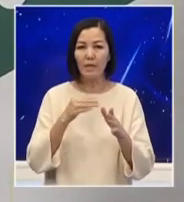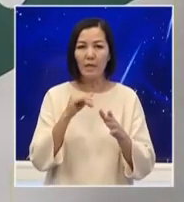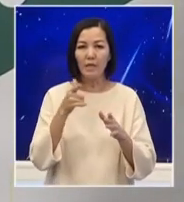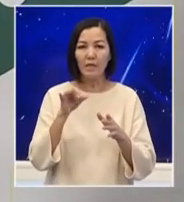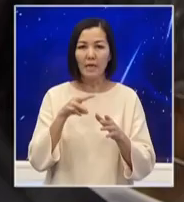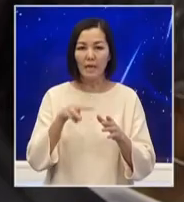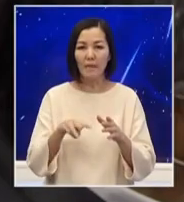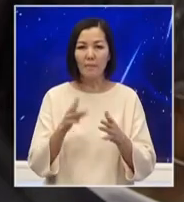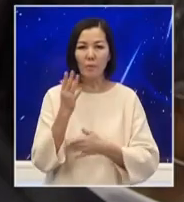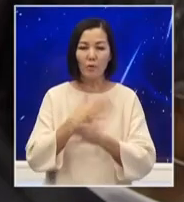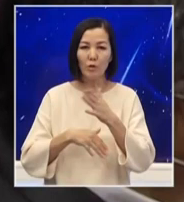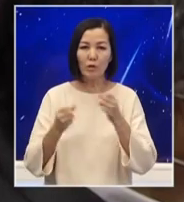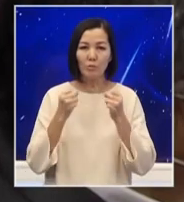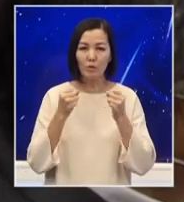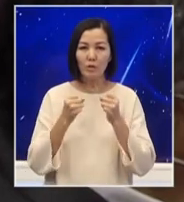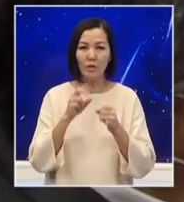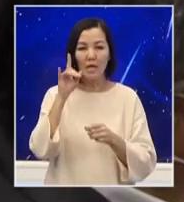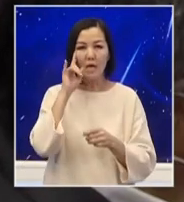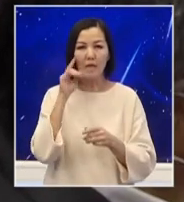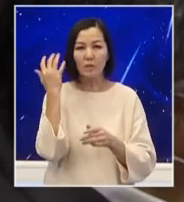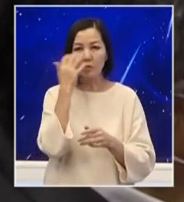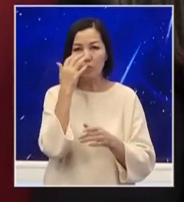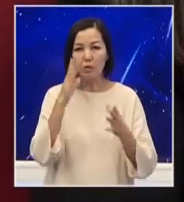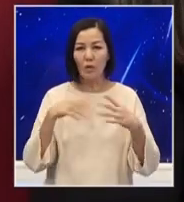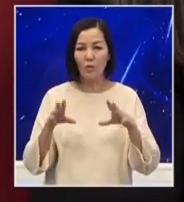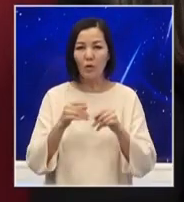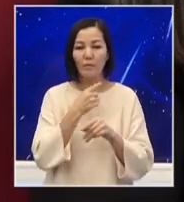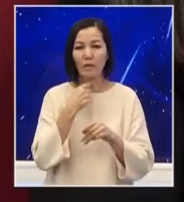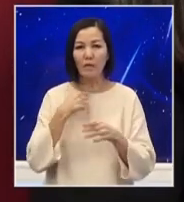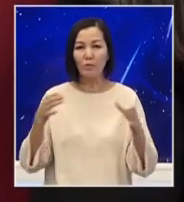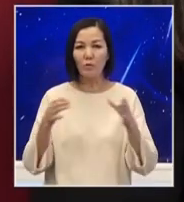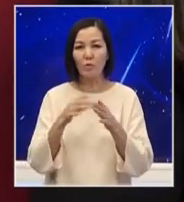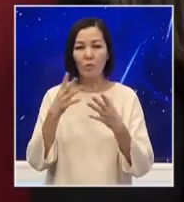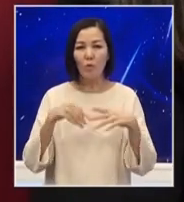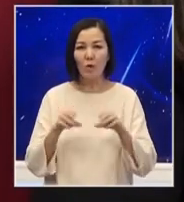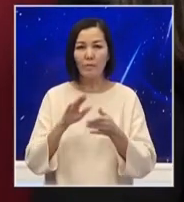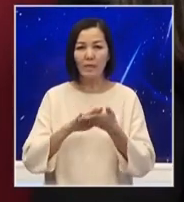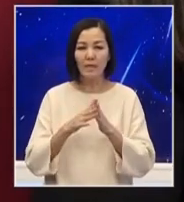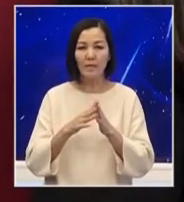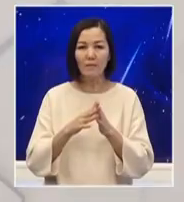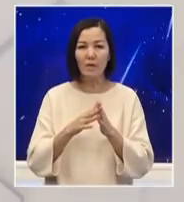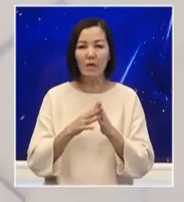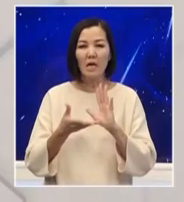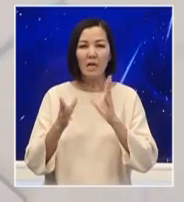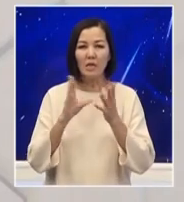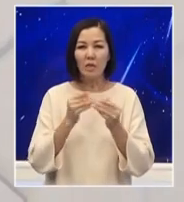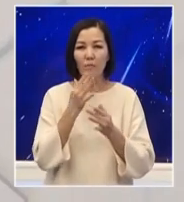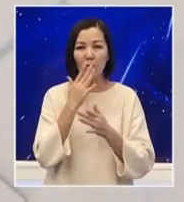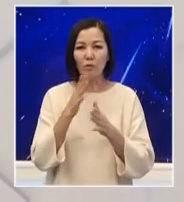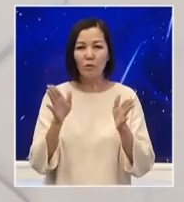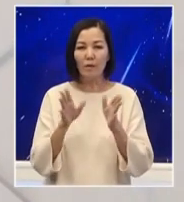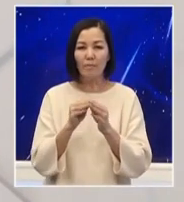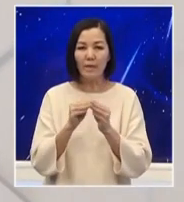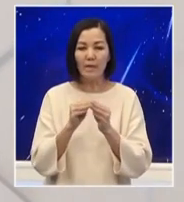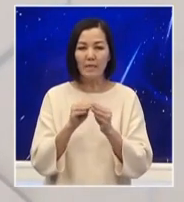Олар Жігер М, мүгедек спортшылары, Қазақ соқырлары қоғамының Талдықорғандағы қоры мен қоғамдық келісімді және жалпы ұлттық